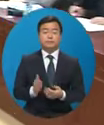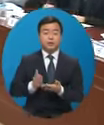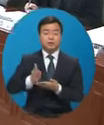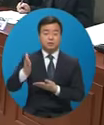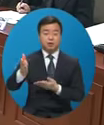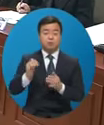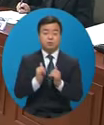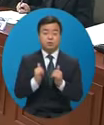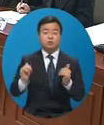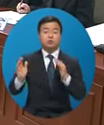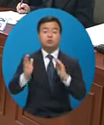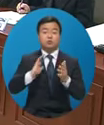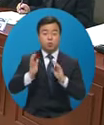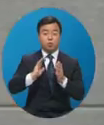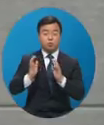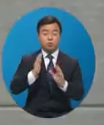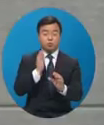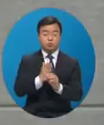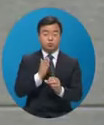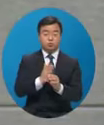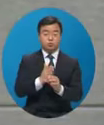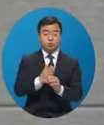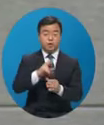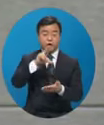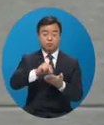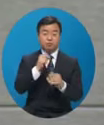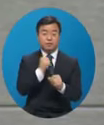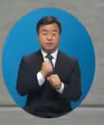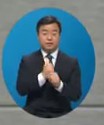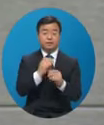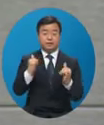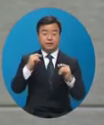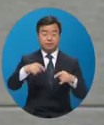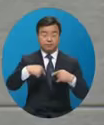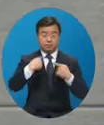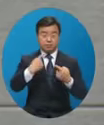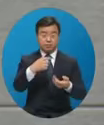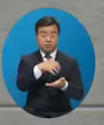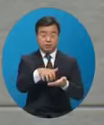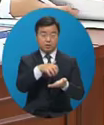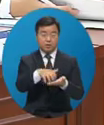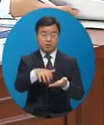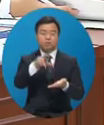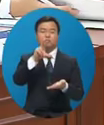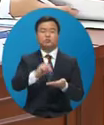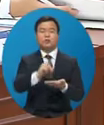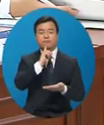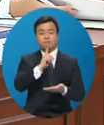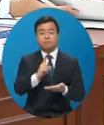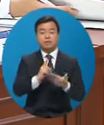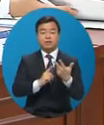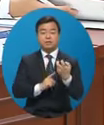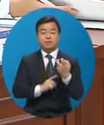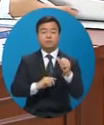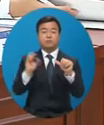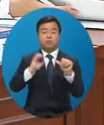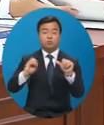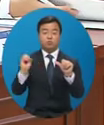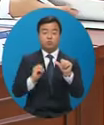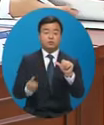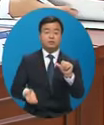전문가들은 토론회에서 수능 출제위원 구성에 문제가 있다고 입을 모았습니다. 출제위원 75% 이상이